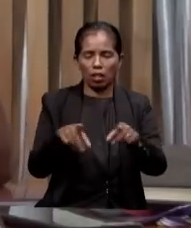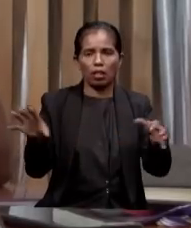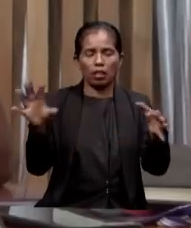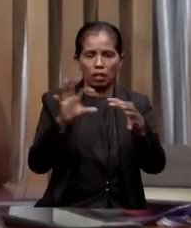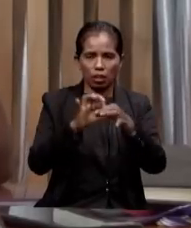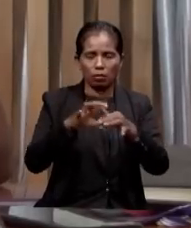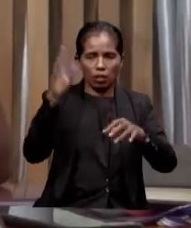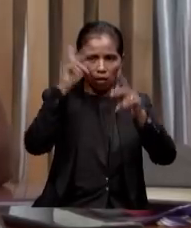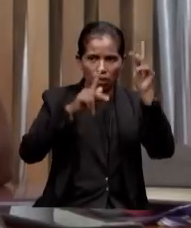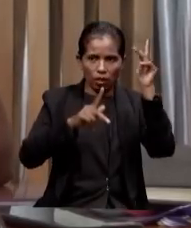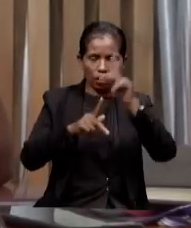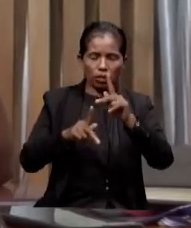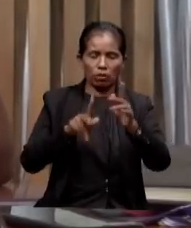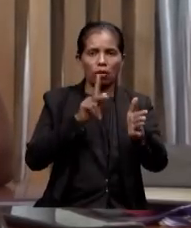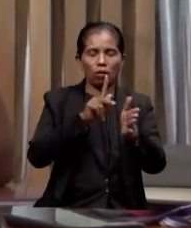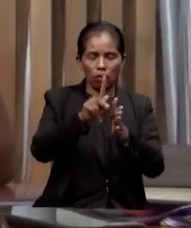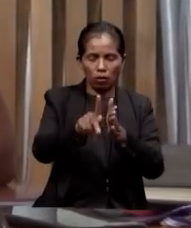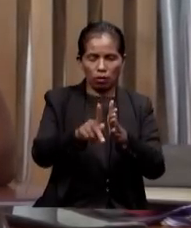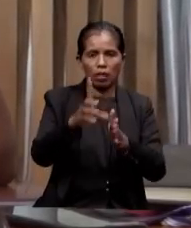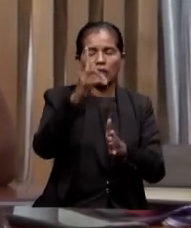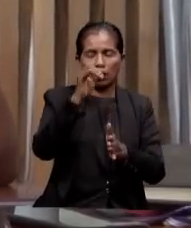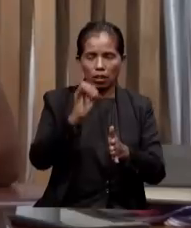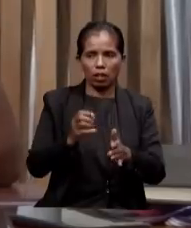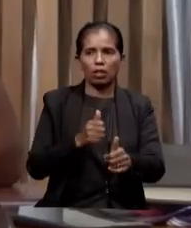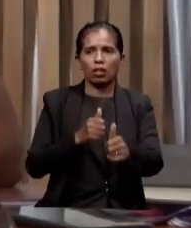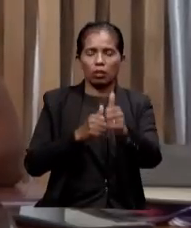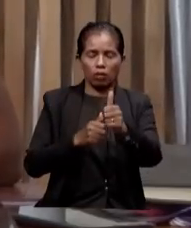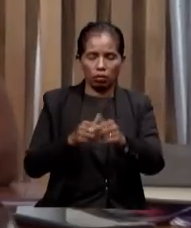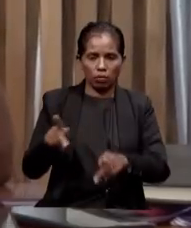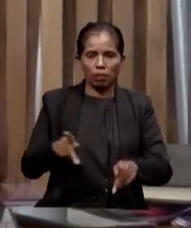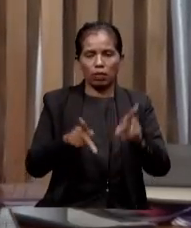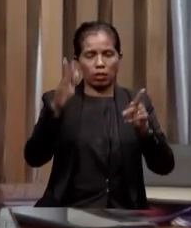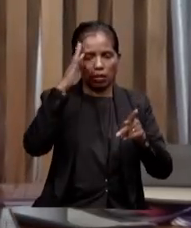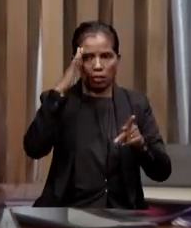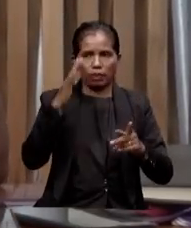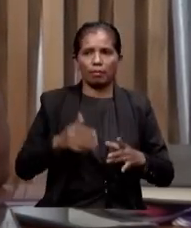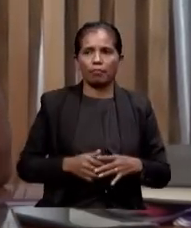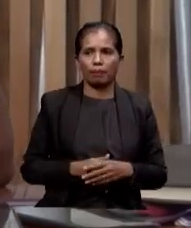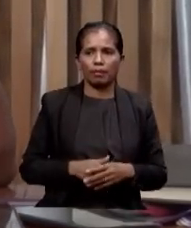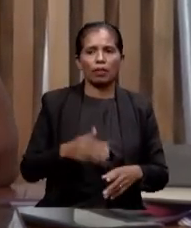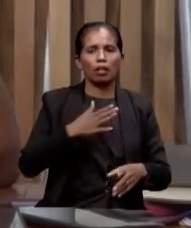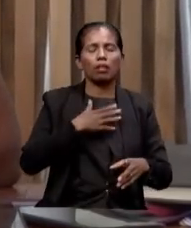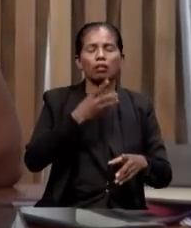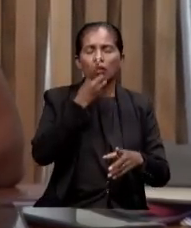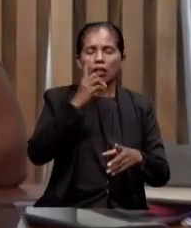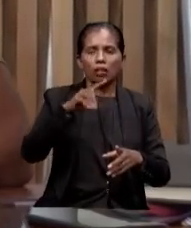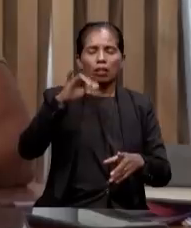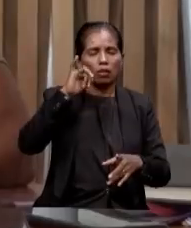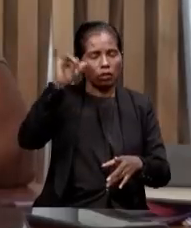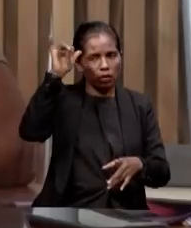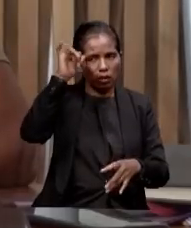kazu asaltu malu ia dililaran tuir publika hatene. Kau ne deklarasi orang seik